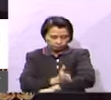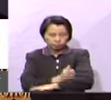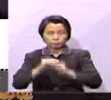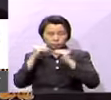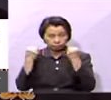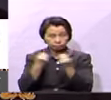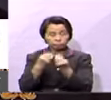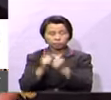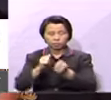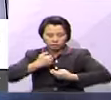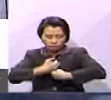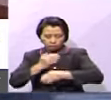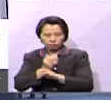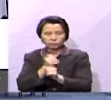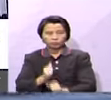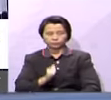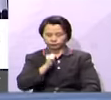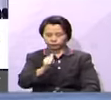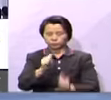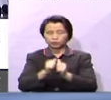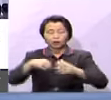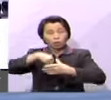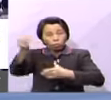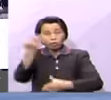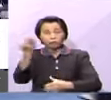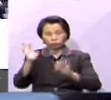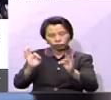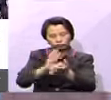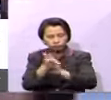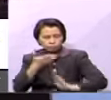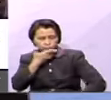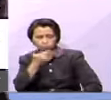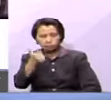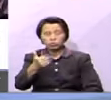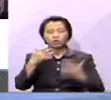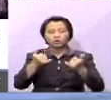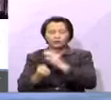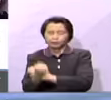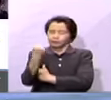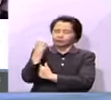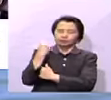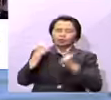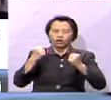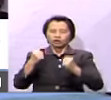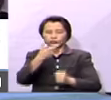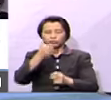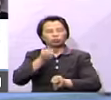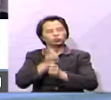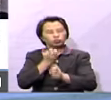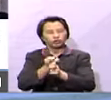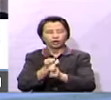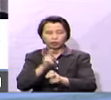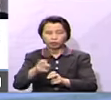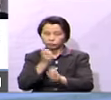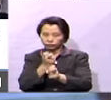dan justru membentuk peradaban Malaysia yang luar biasa. Jadi ini antara harapan kami, kenapa kita boleh subuh, kerana itu antara benda yang sulit, maka perkara